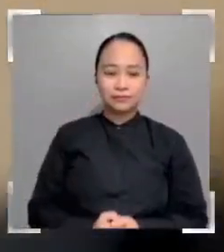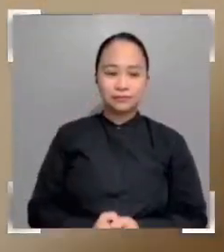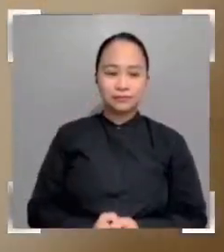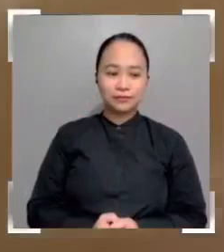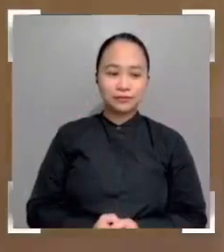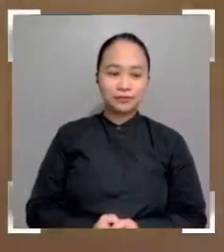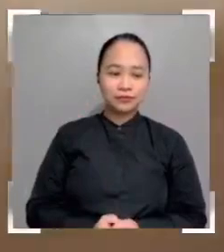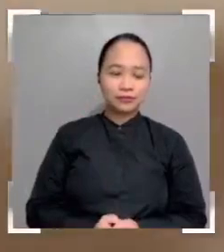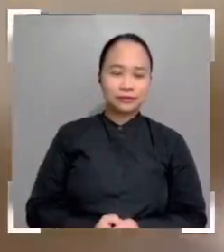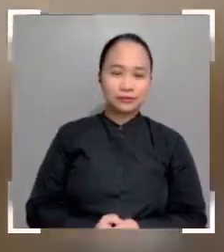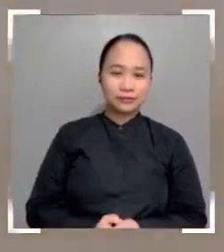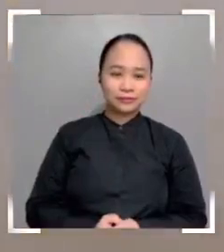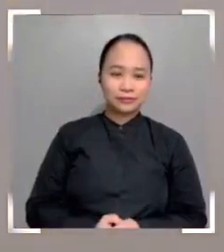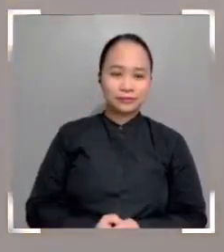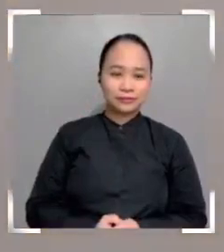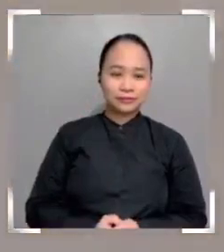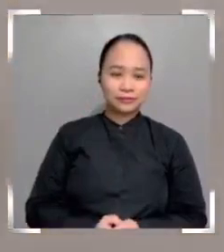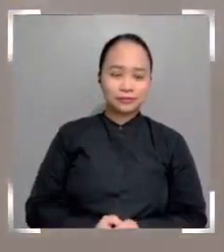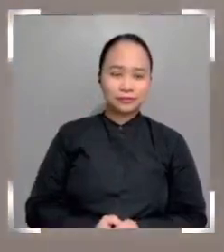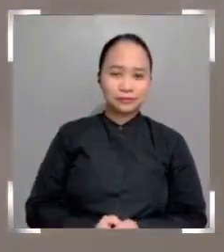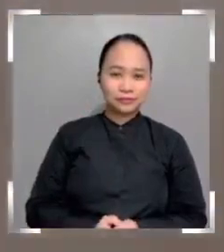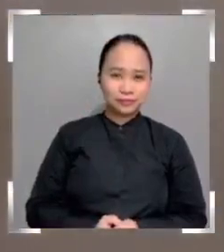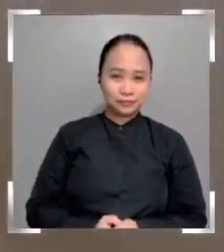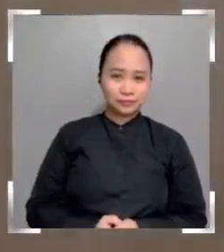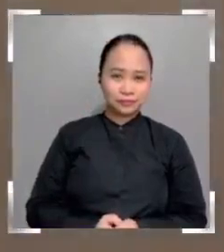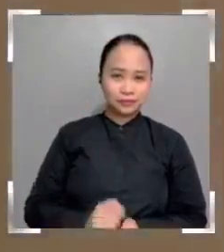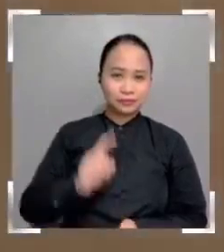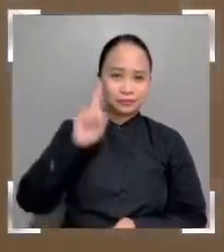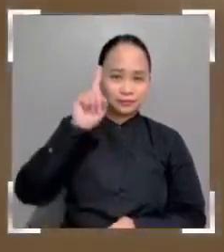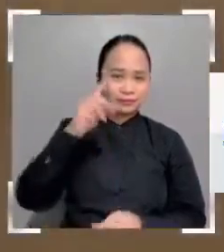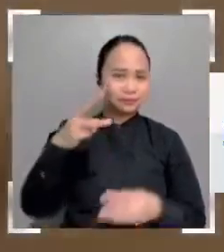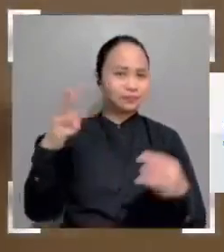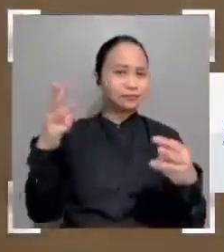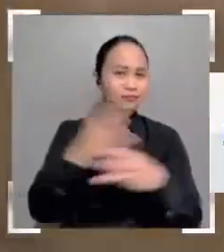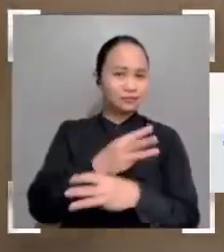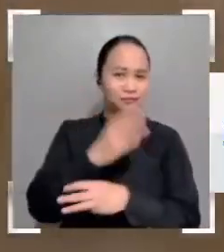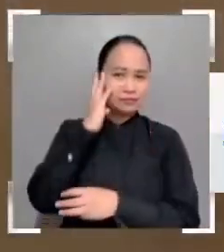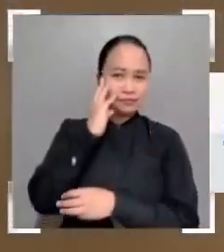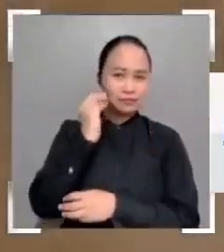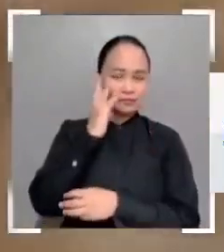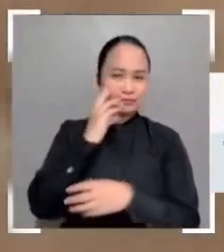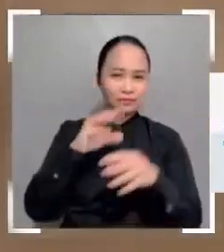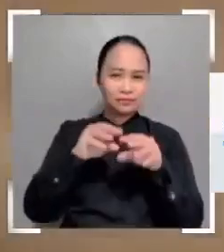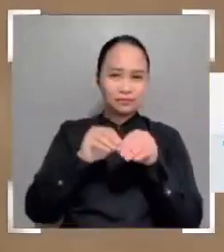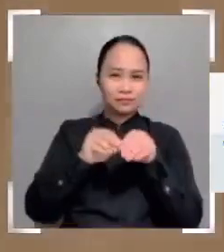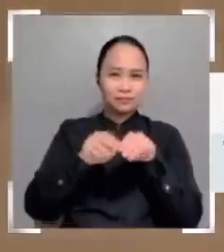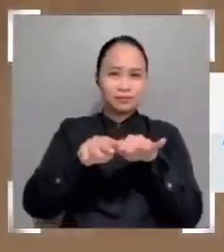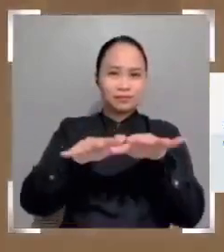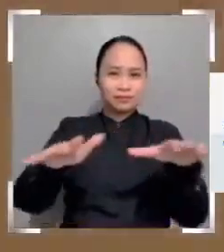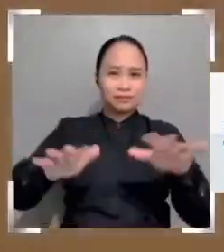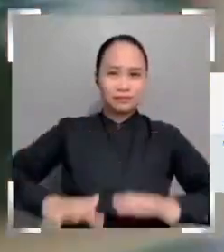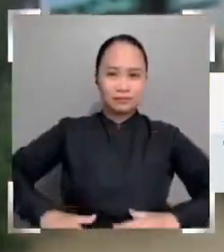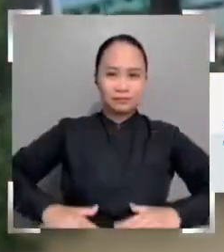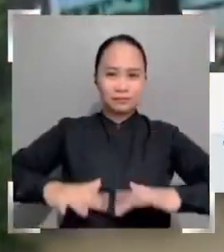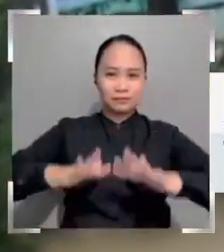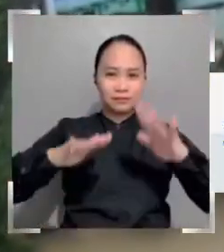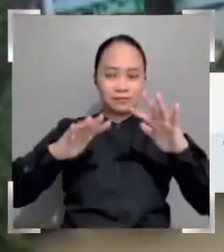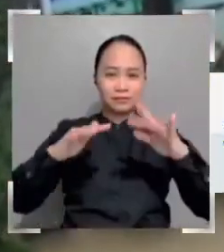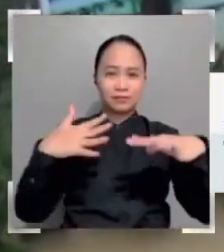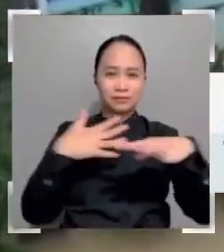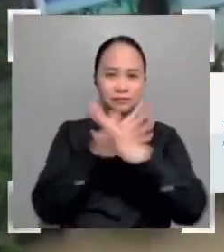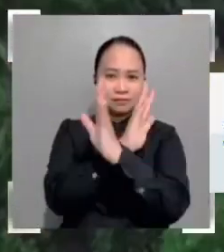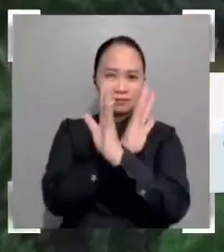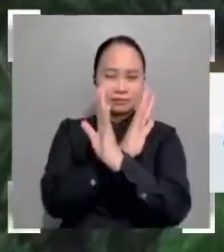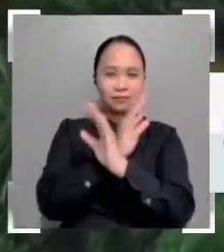Patay ang tindahan. Isa sa pinakapektado ng malawakang pagbaha ang palengke sa Malalag, Davao del Sur. Sa datos